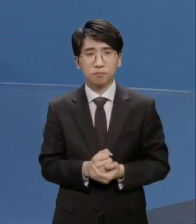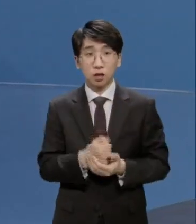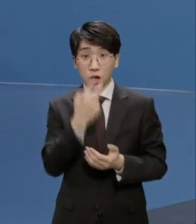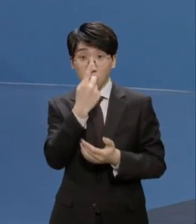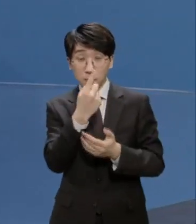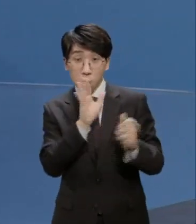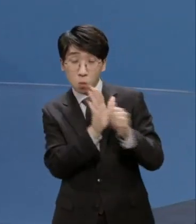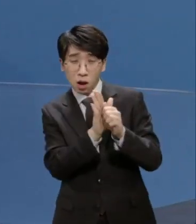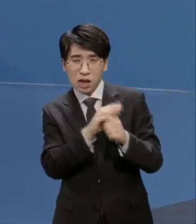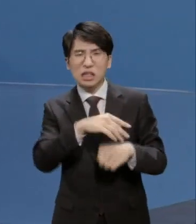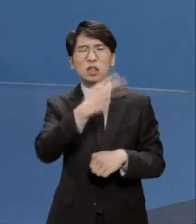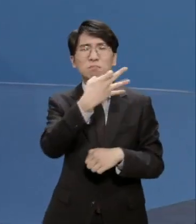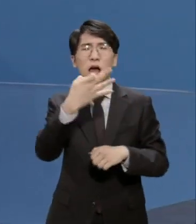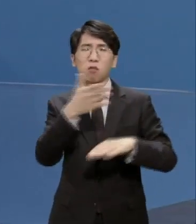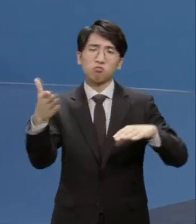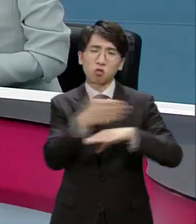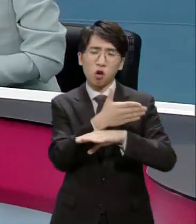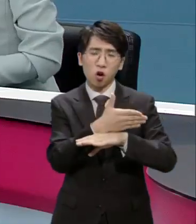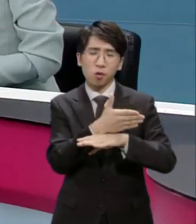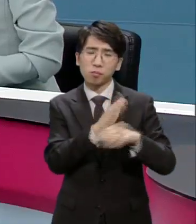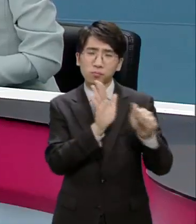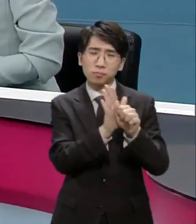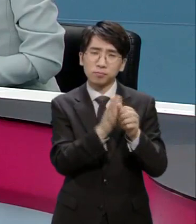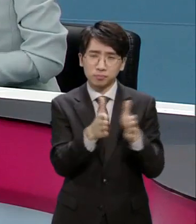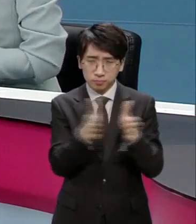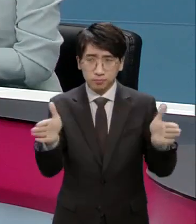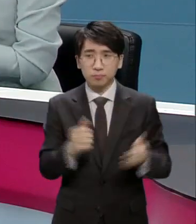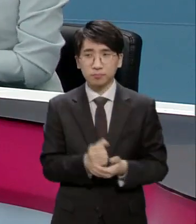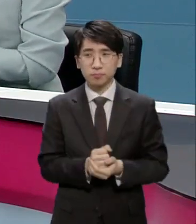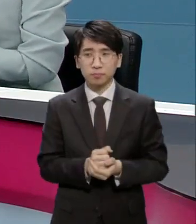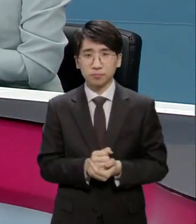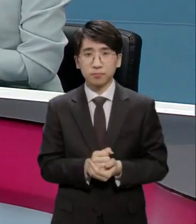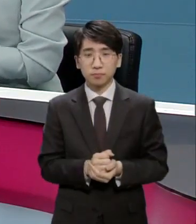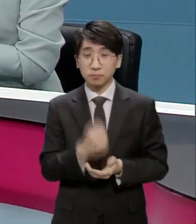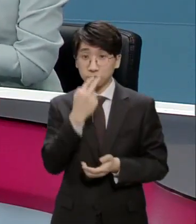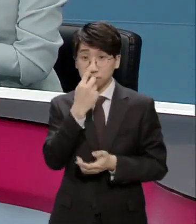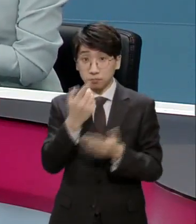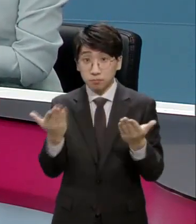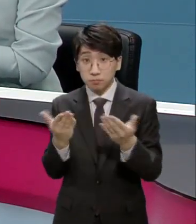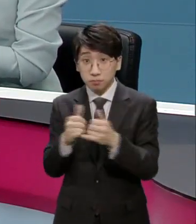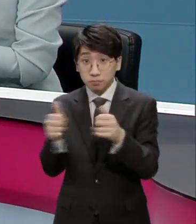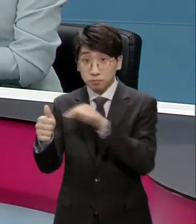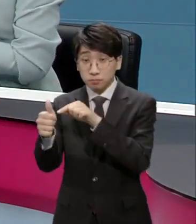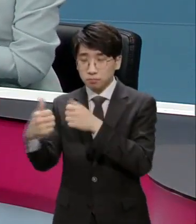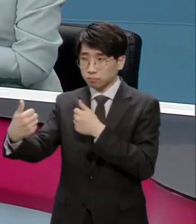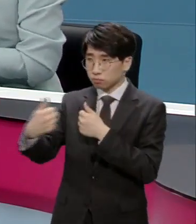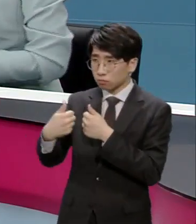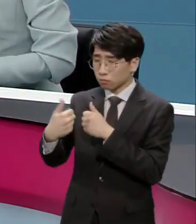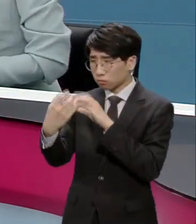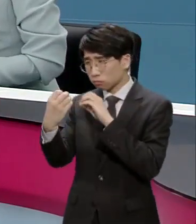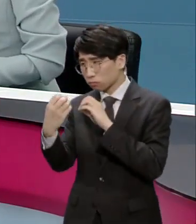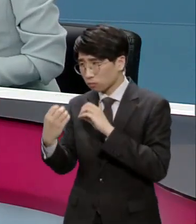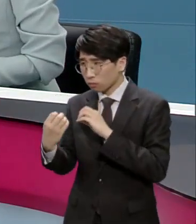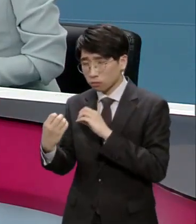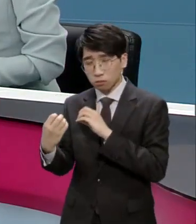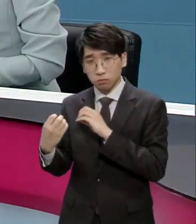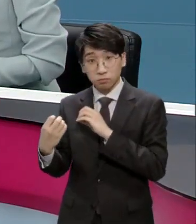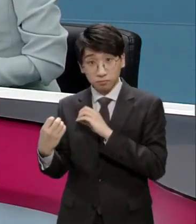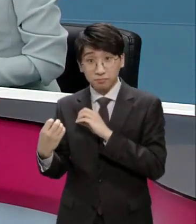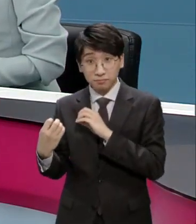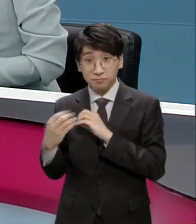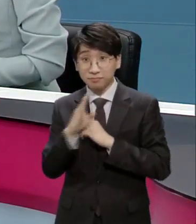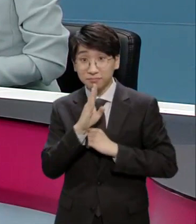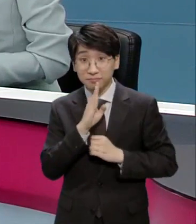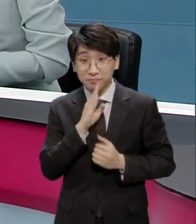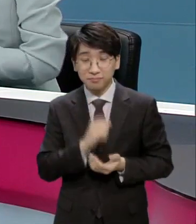있습니다. 말씀하신 대로 경비 노동자들의 모임이라 하면 이 모임을 통해서 경비 노동자들의 다양한 의견도 좀 듣겠다는 얘기를